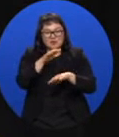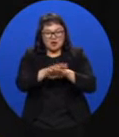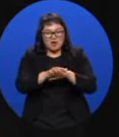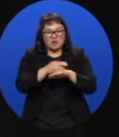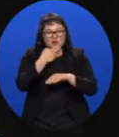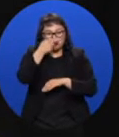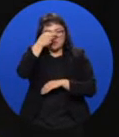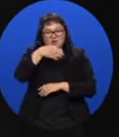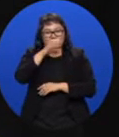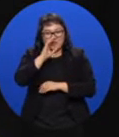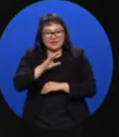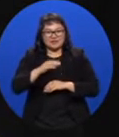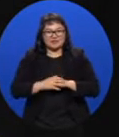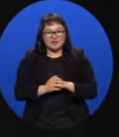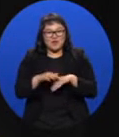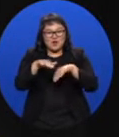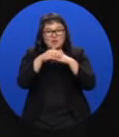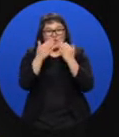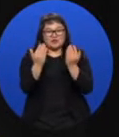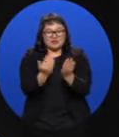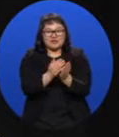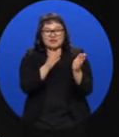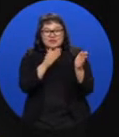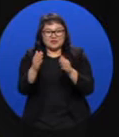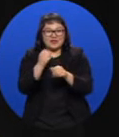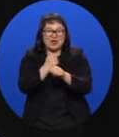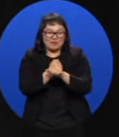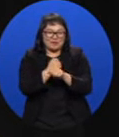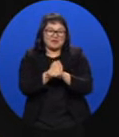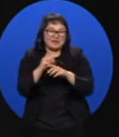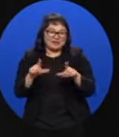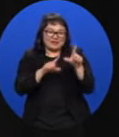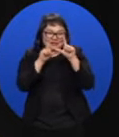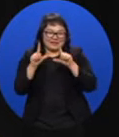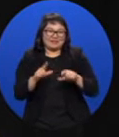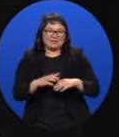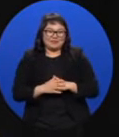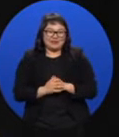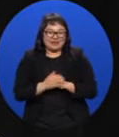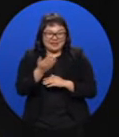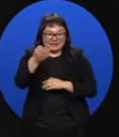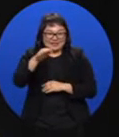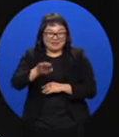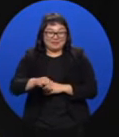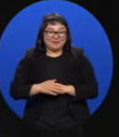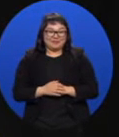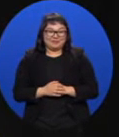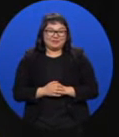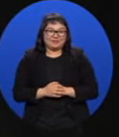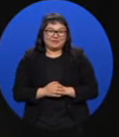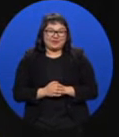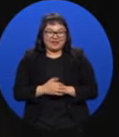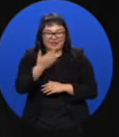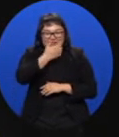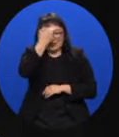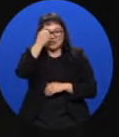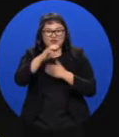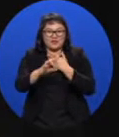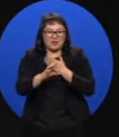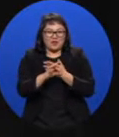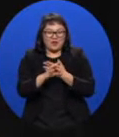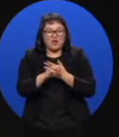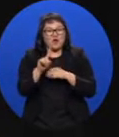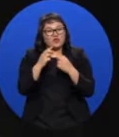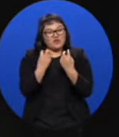한잔 먹으면서 모든 것을 정리하면서 유유자적하게 살아가겠습니다. 그런데 또 당선되면 어떻게 할